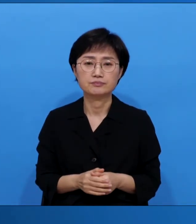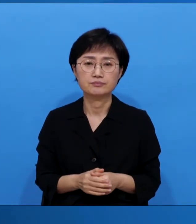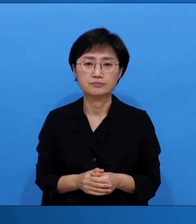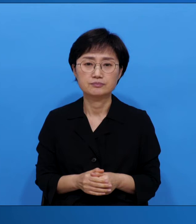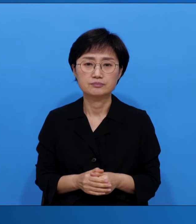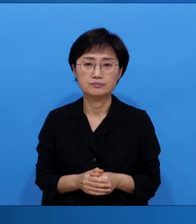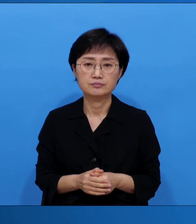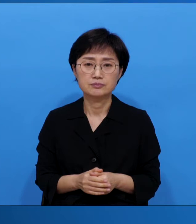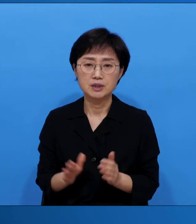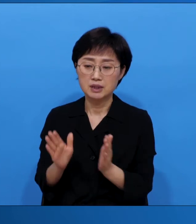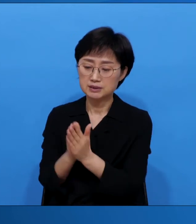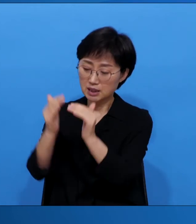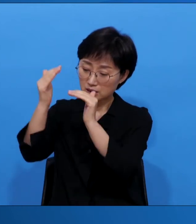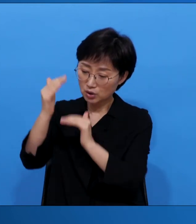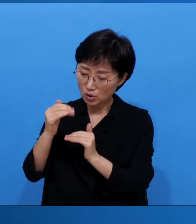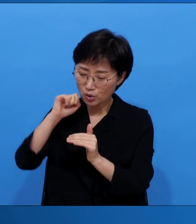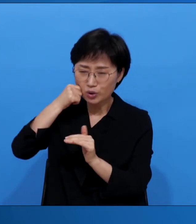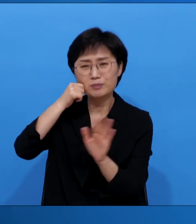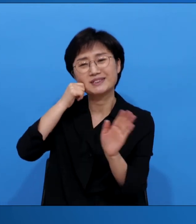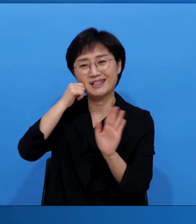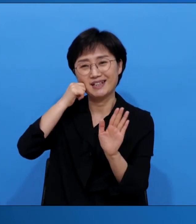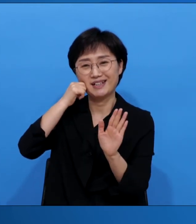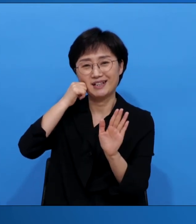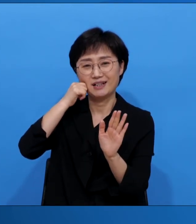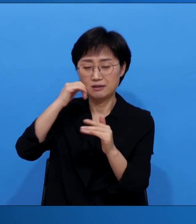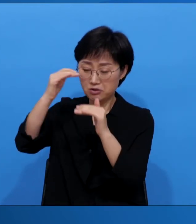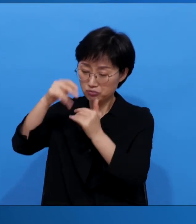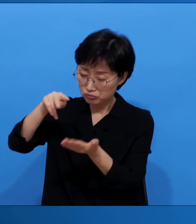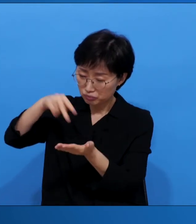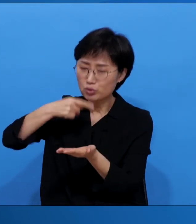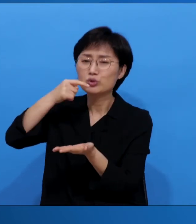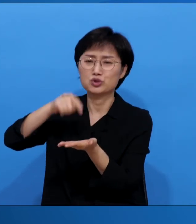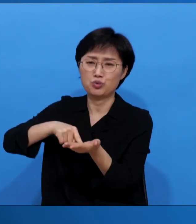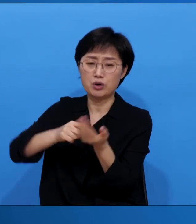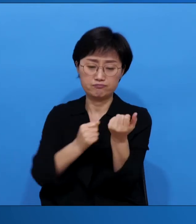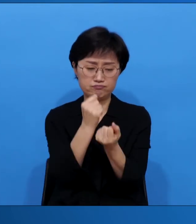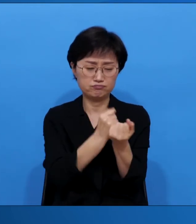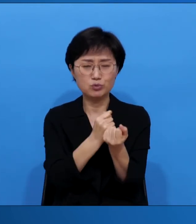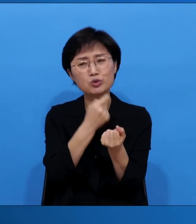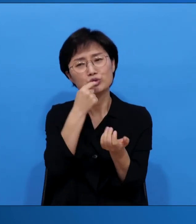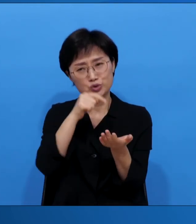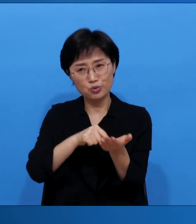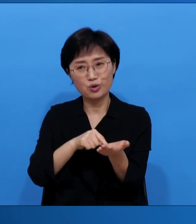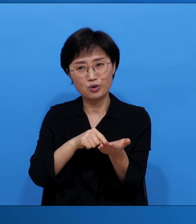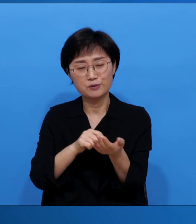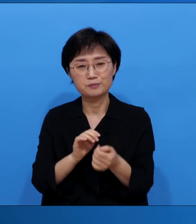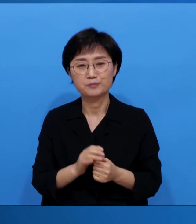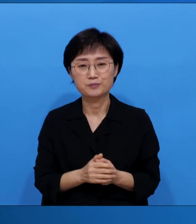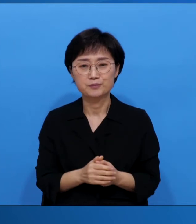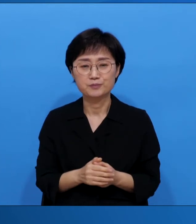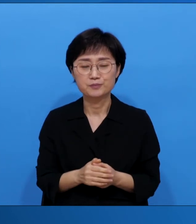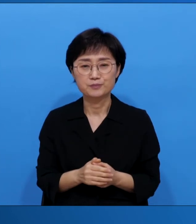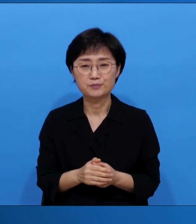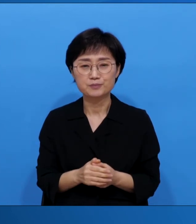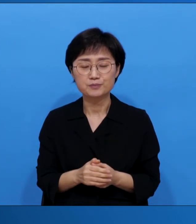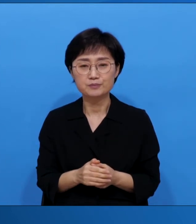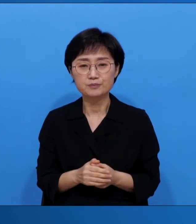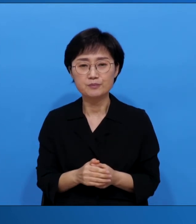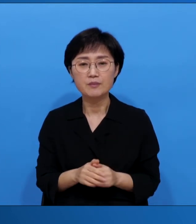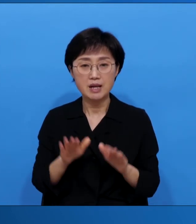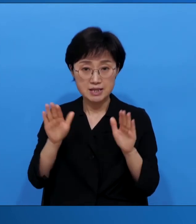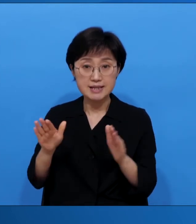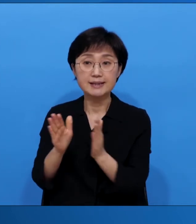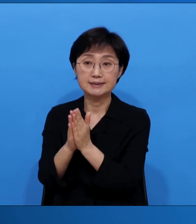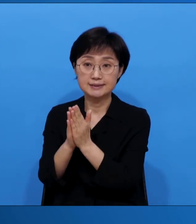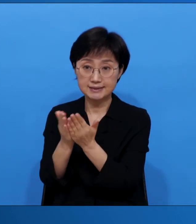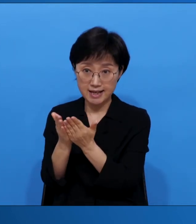어려울 게 아니고 거의 좀 쉽게 써져 있고 설명하기 좋게 돼 있어요. 그렇게 돼 있기 때문에 이번에 이